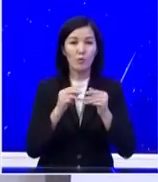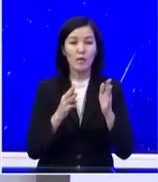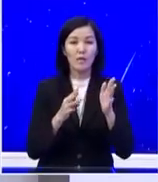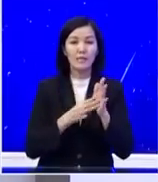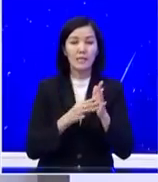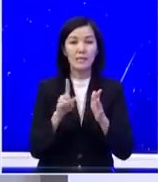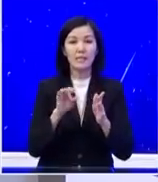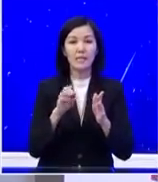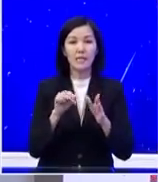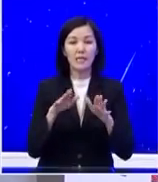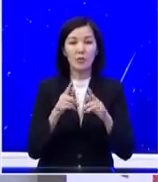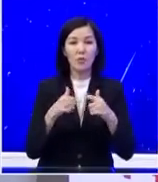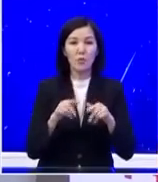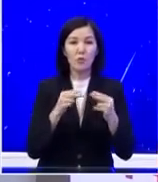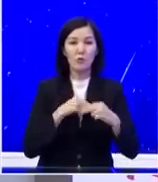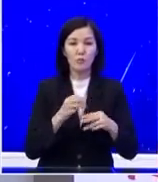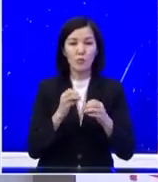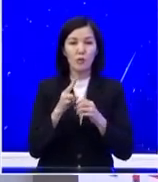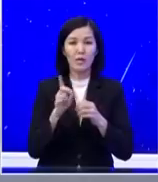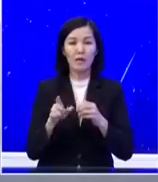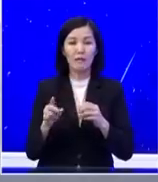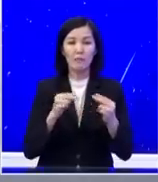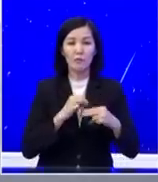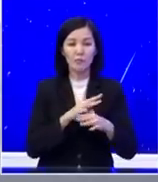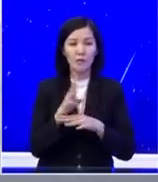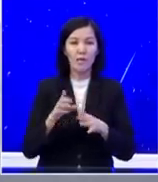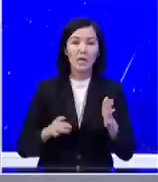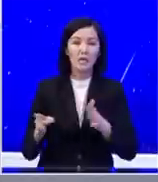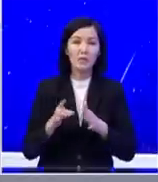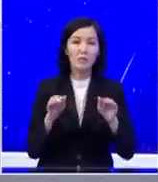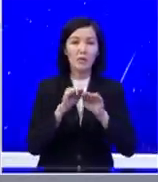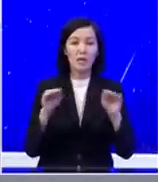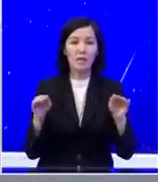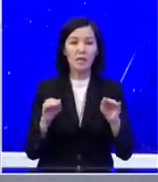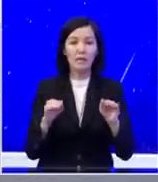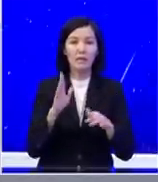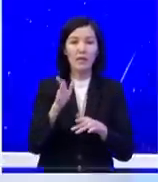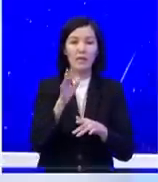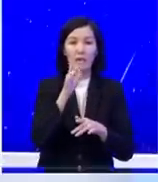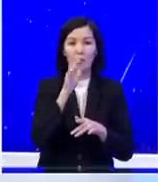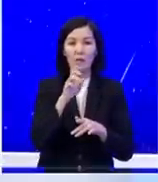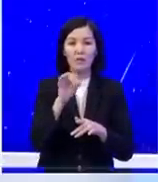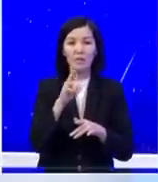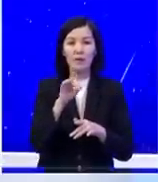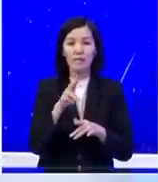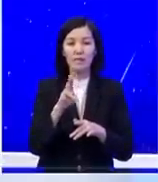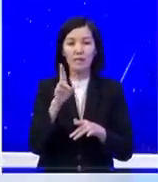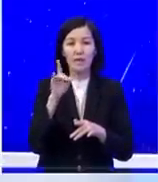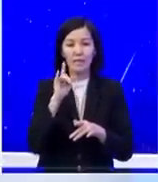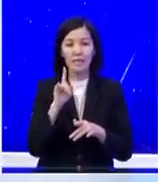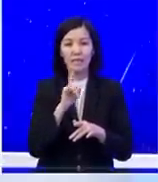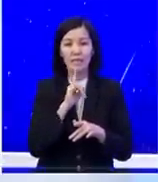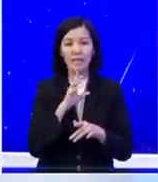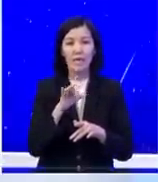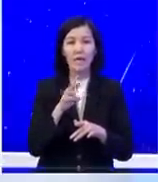қоры жұмыс істейді. Онда 12 адам жұмыспен қамтылған. Республикалық деңгейде құрылған қор алдағы уақытта Батыс Қазақстан, Атырау өңірлерінде